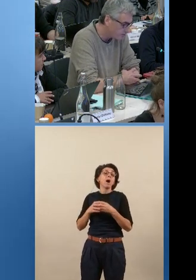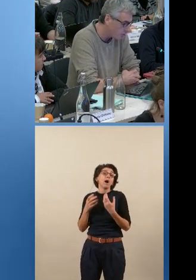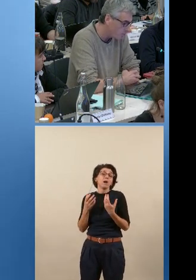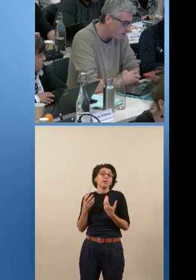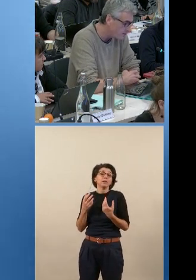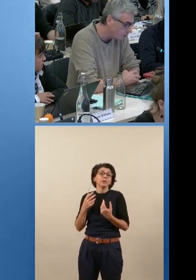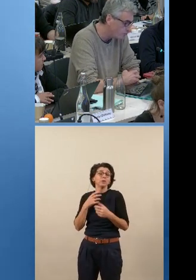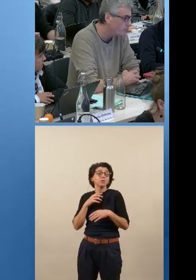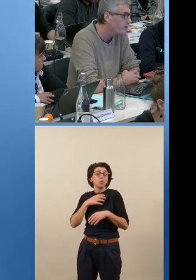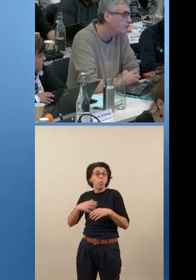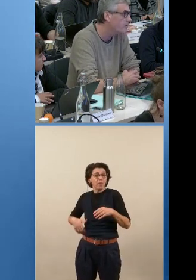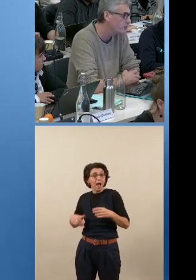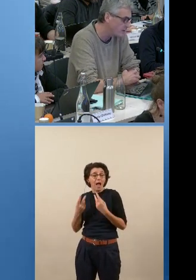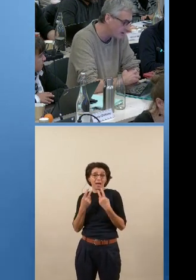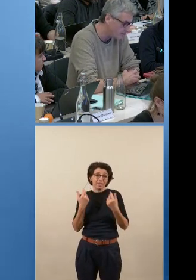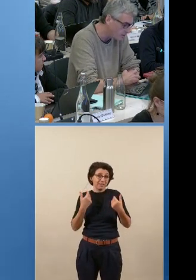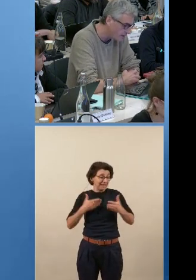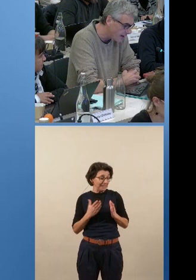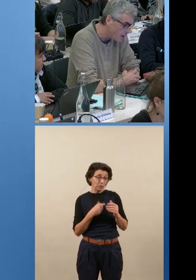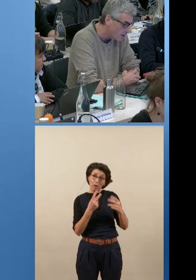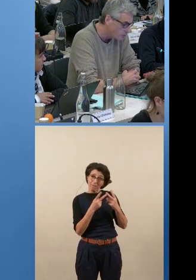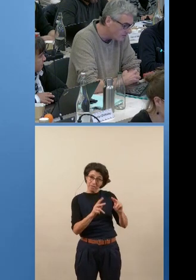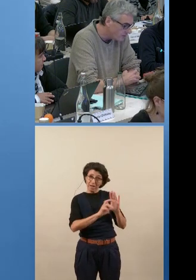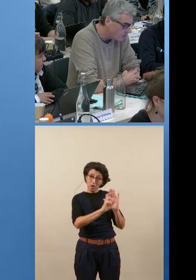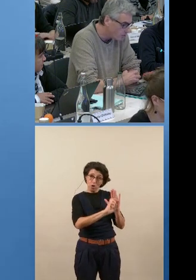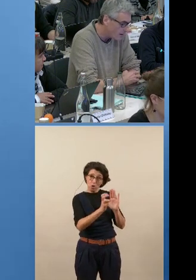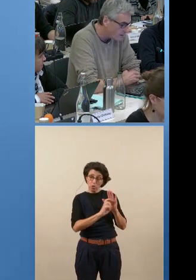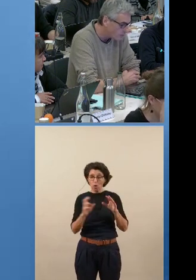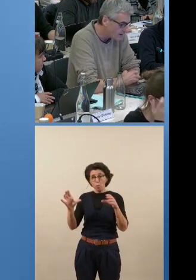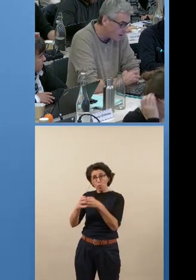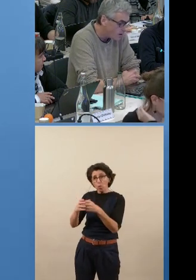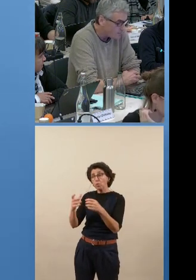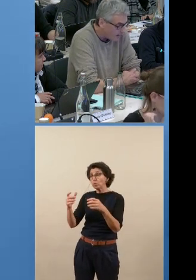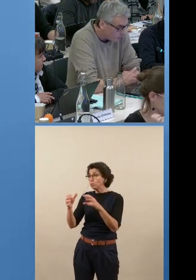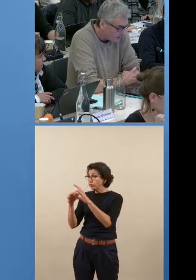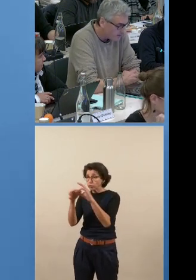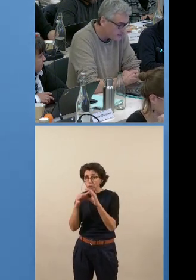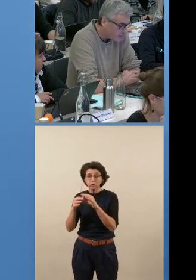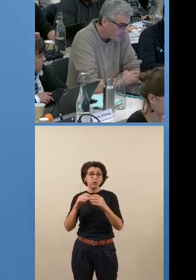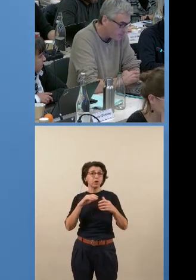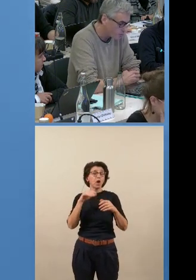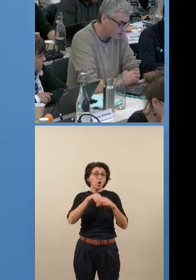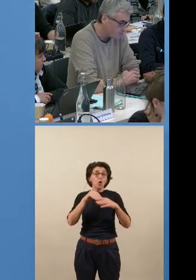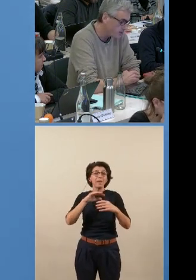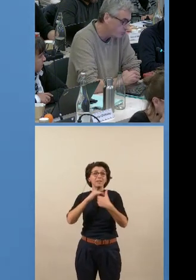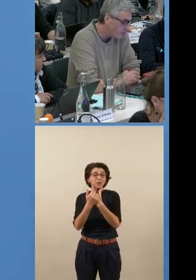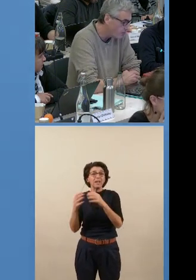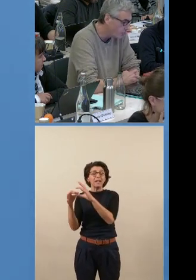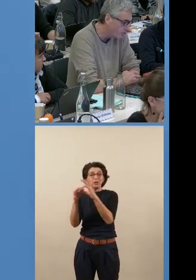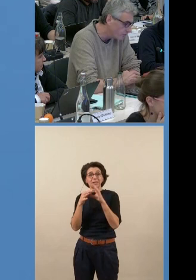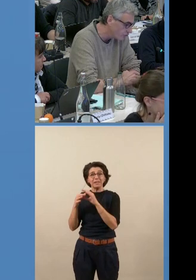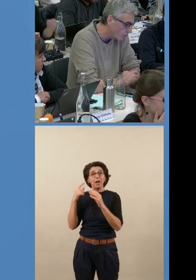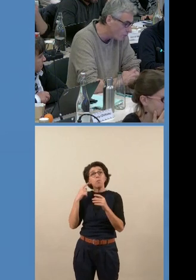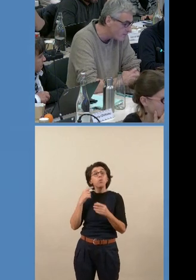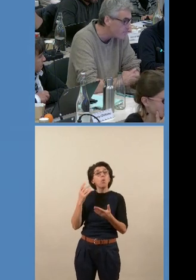activement les structures de l'économie sociale et solidaire de distribution alimentaire par le biais d'un appel à projet et sous la forme